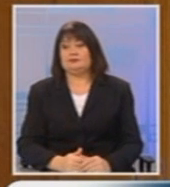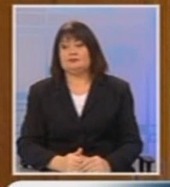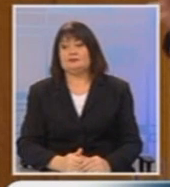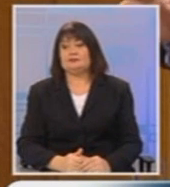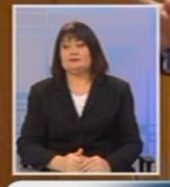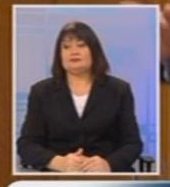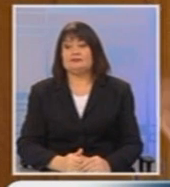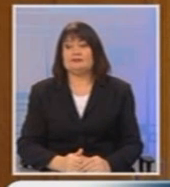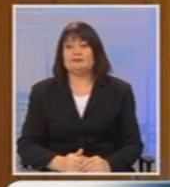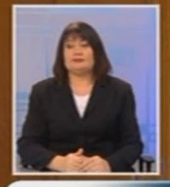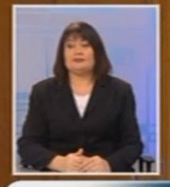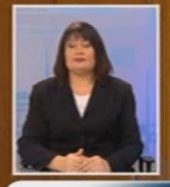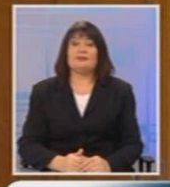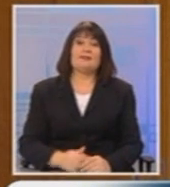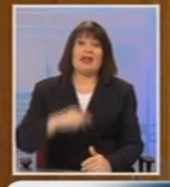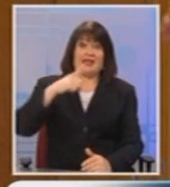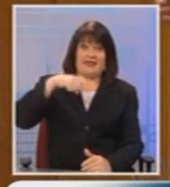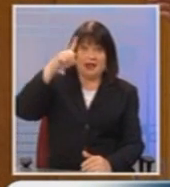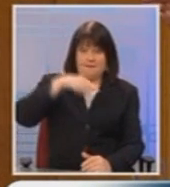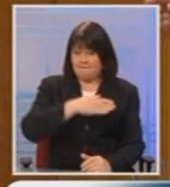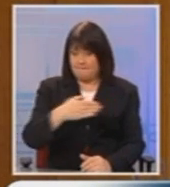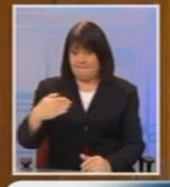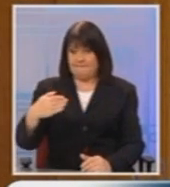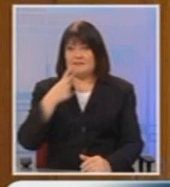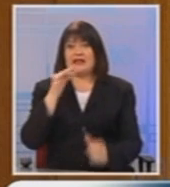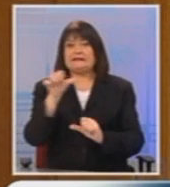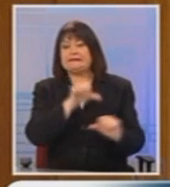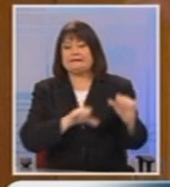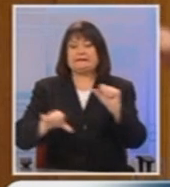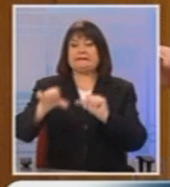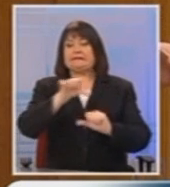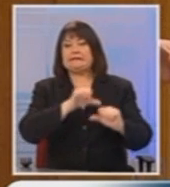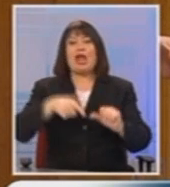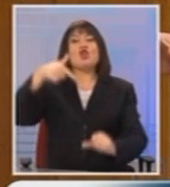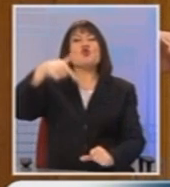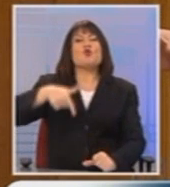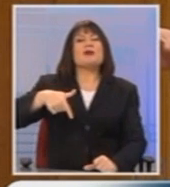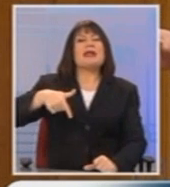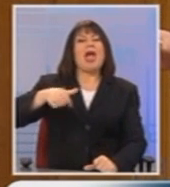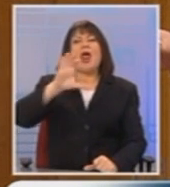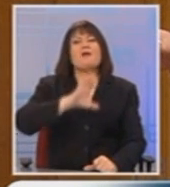αυτό το δεκαήμερο έχουμε την αλχημιστική προσπάθεια του Γιούνκερ,